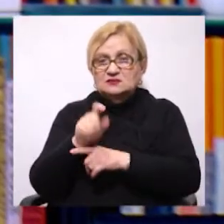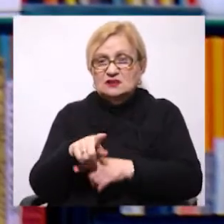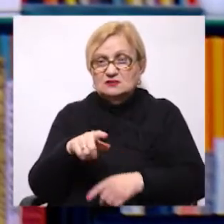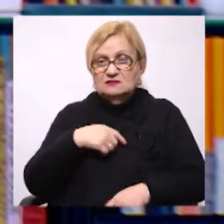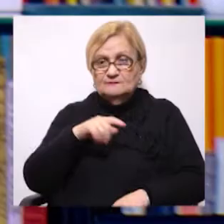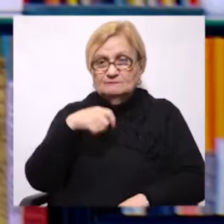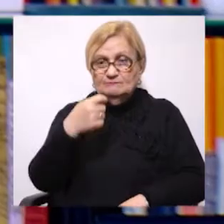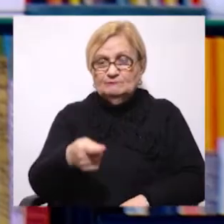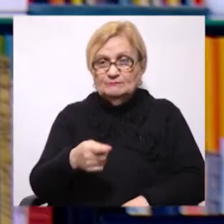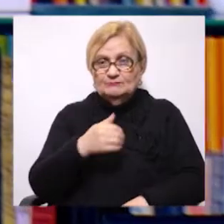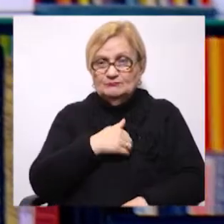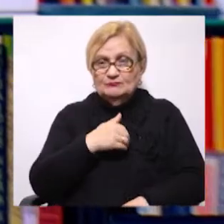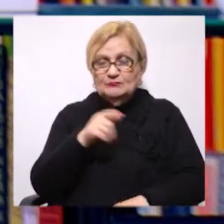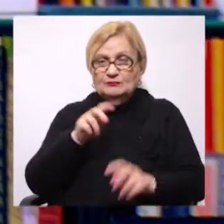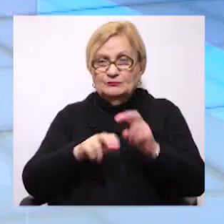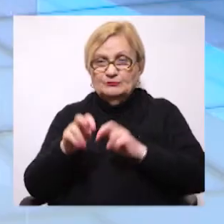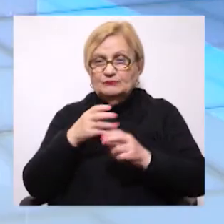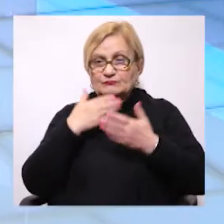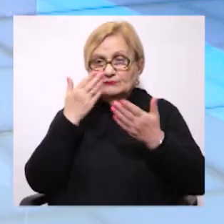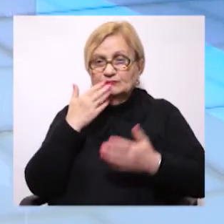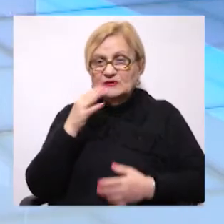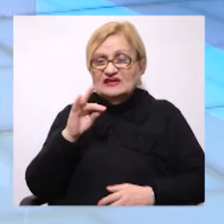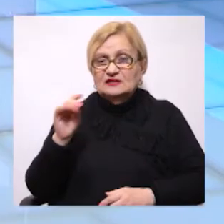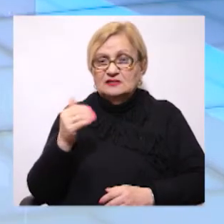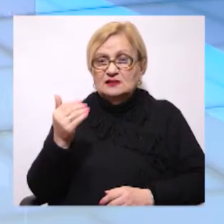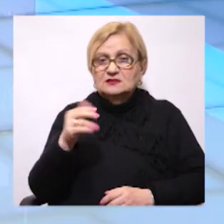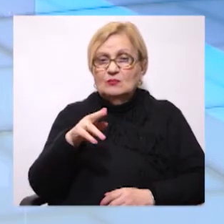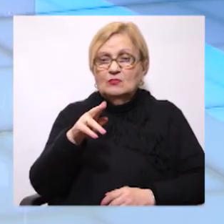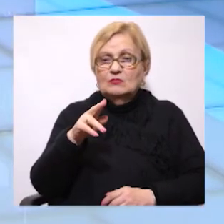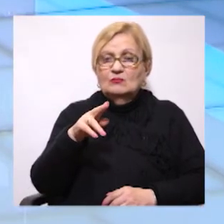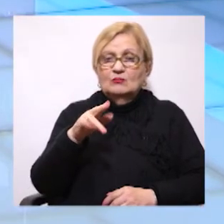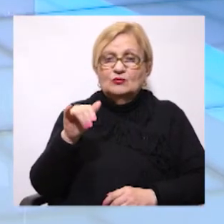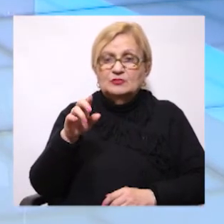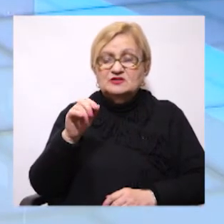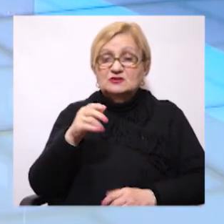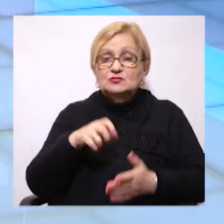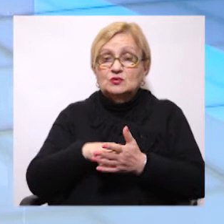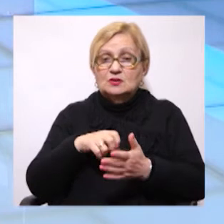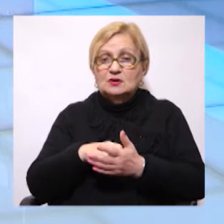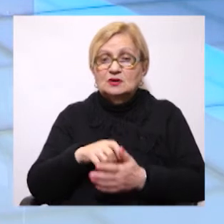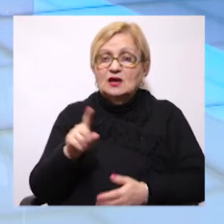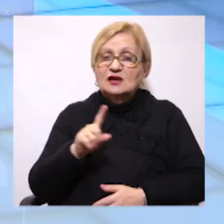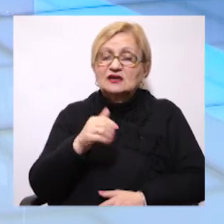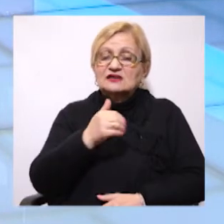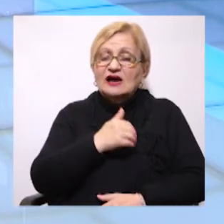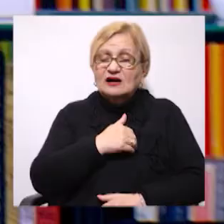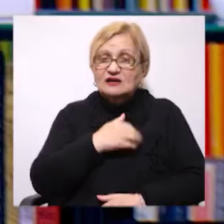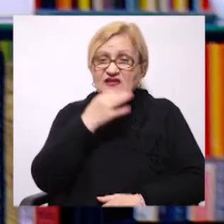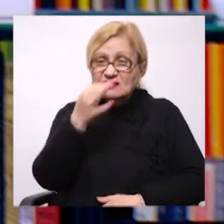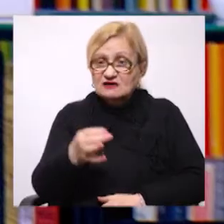საკითხავი: მინდა მოიძიო და წაიკითხო ილიას პუბლიცისტური წერილი, რა გითხრათ, რით